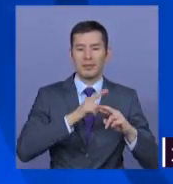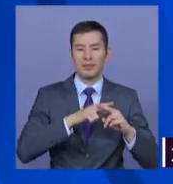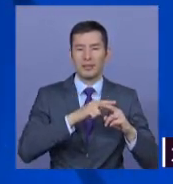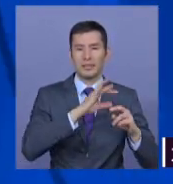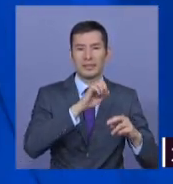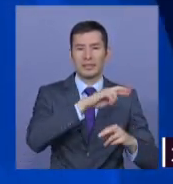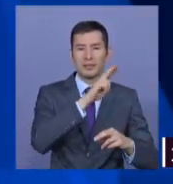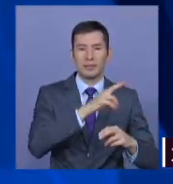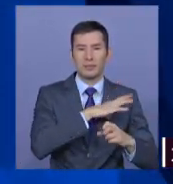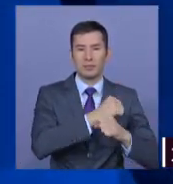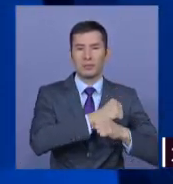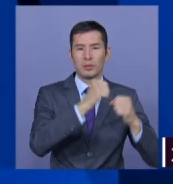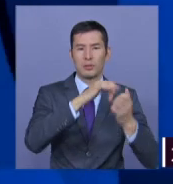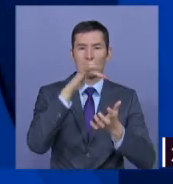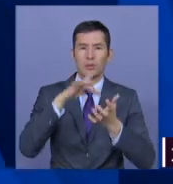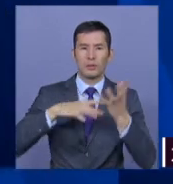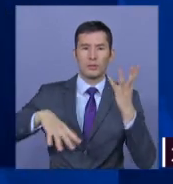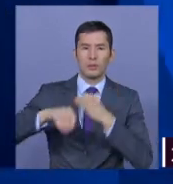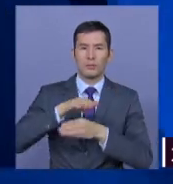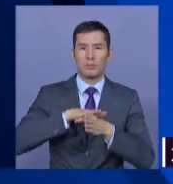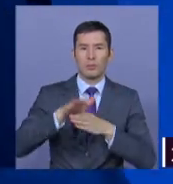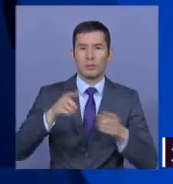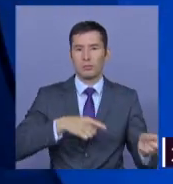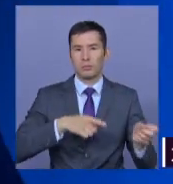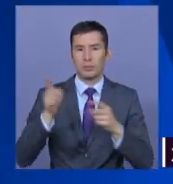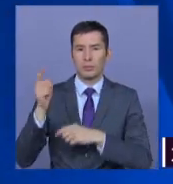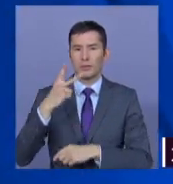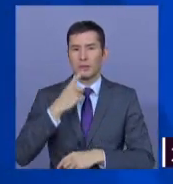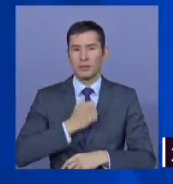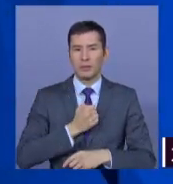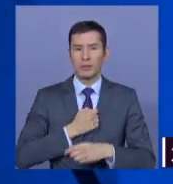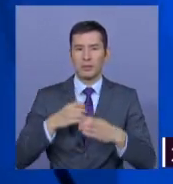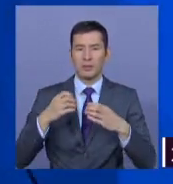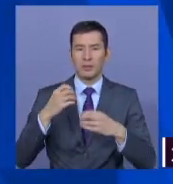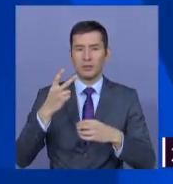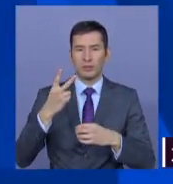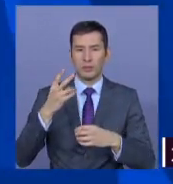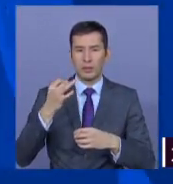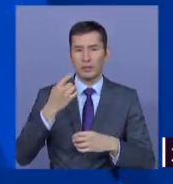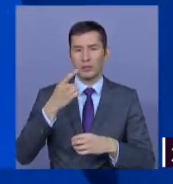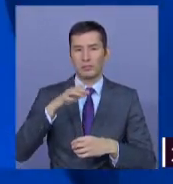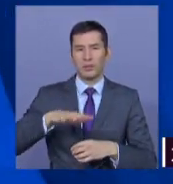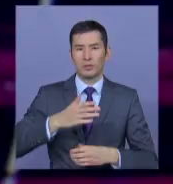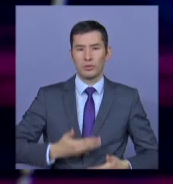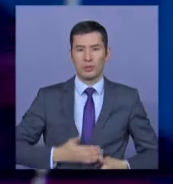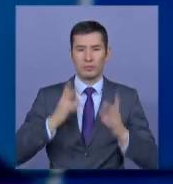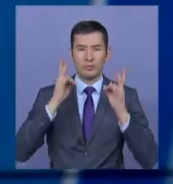түгелімен эвакуацияланған еді. Апат салдарынан 2 әскери мен 1 жергілікті тұрғын опат болған.